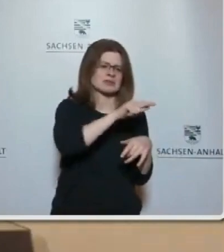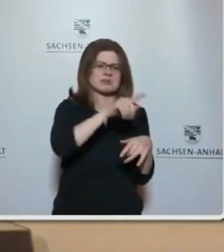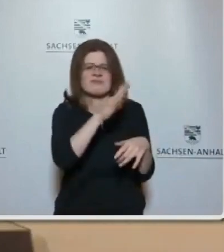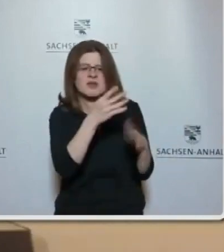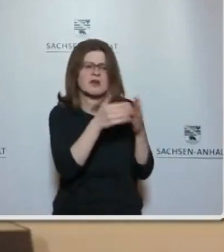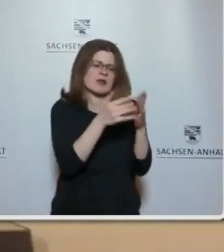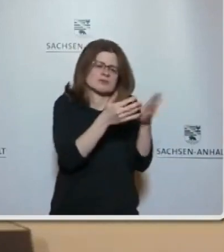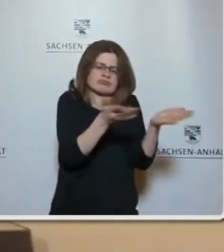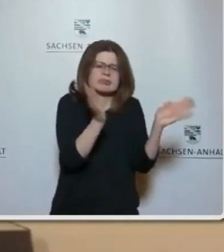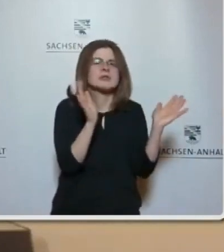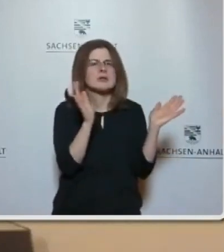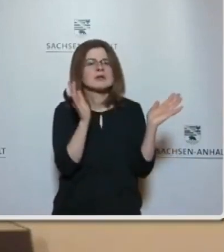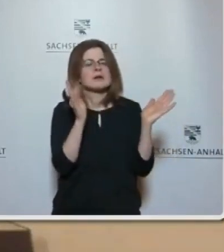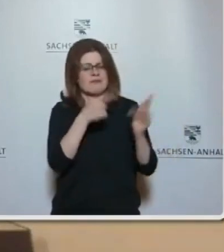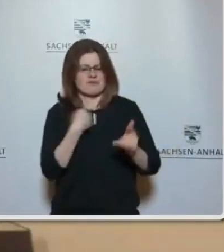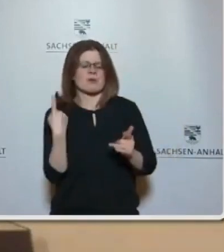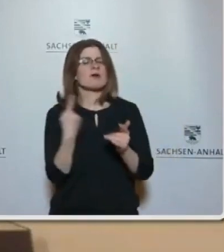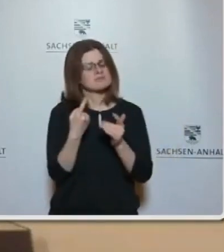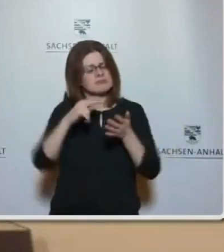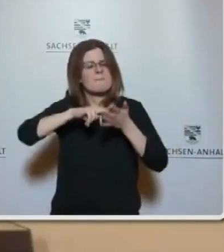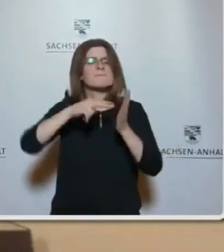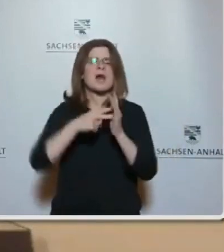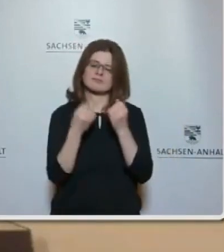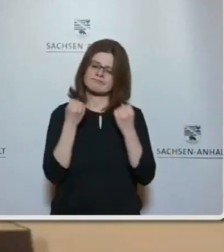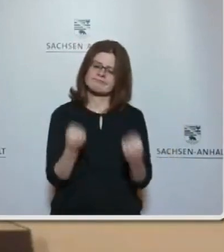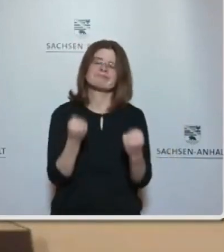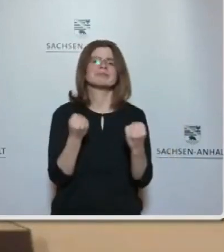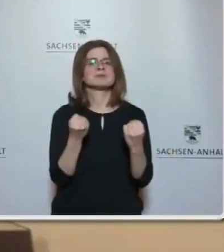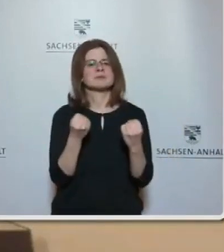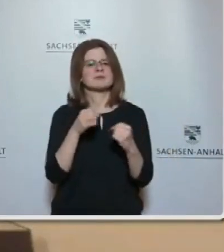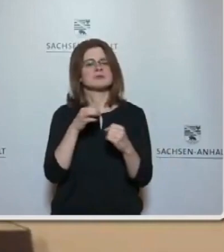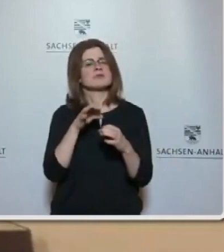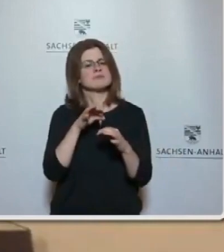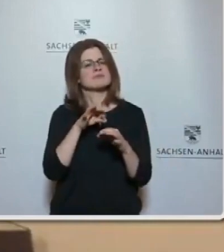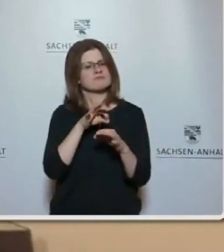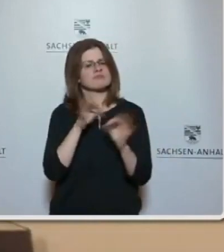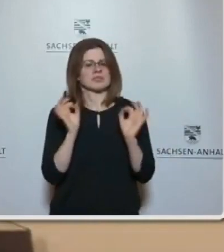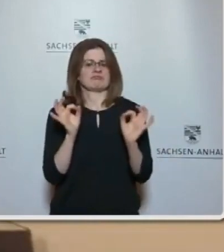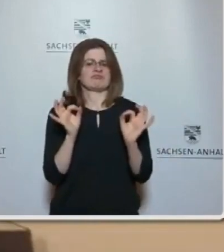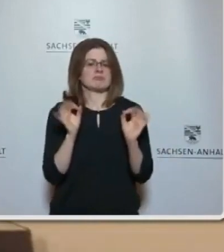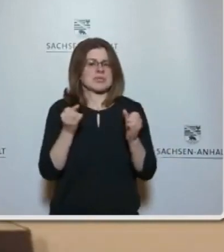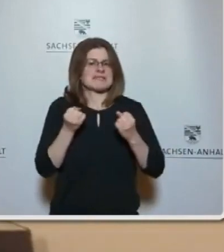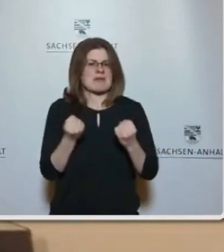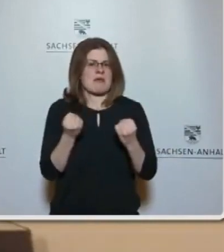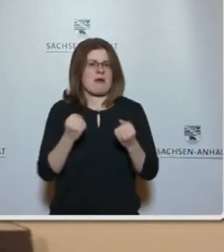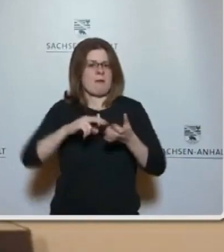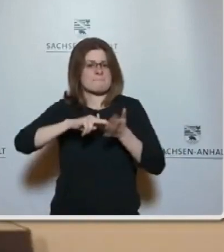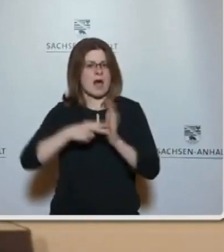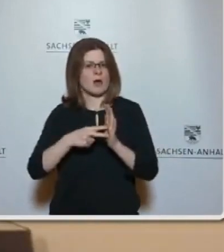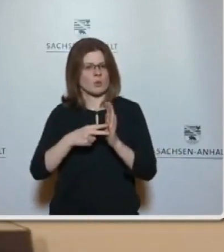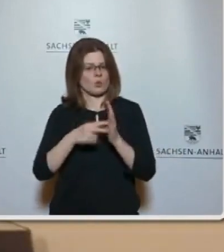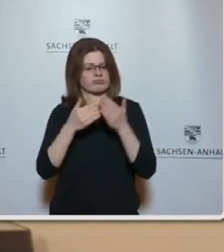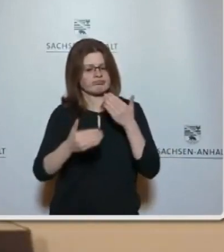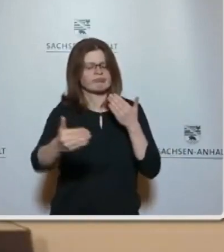Und wie gesagt, wir bleiben da bei unserer Planung, sodass also die Planungssicherheit auch ein entscheidendes Gut ist. Und wir bis dahin auch